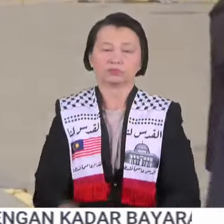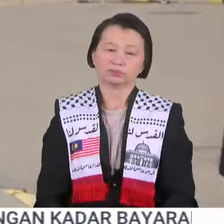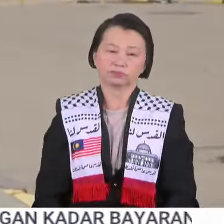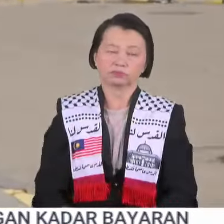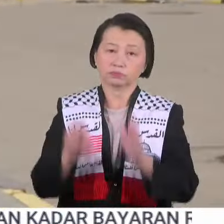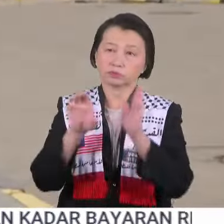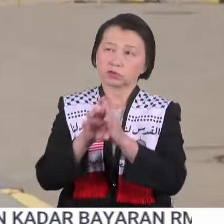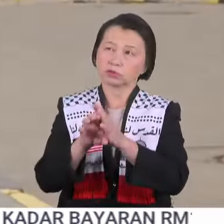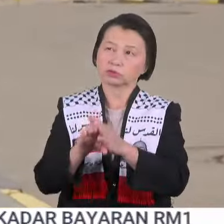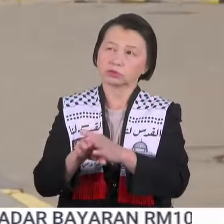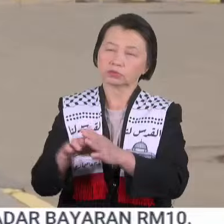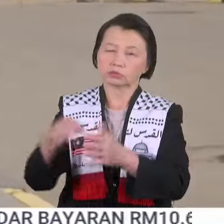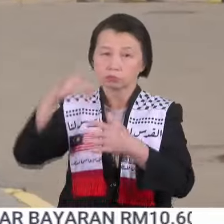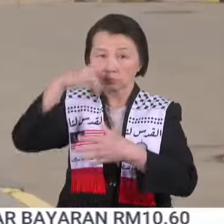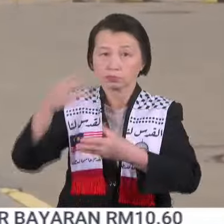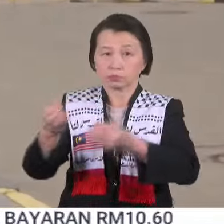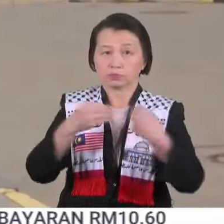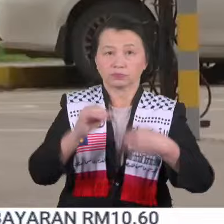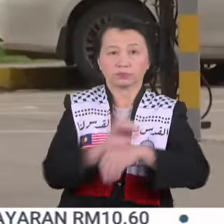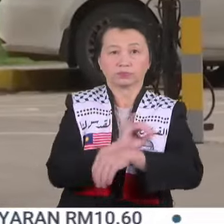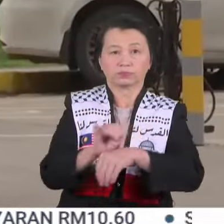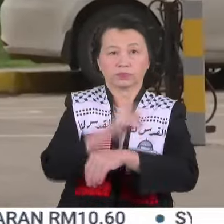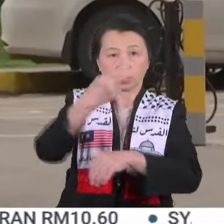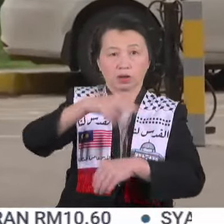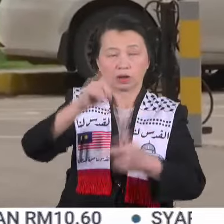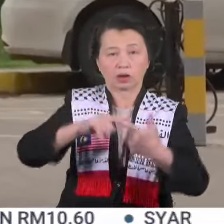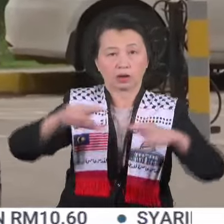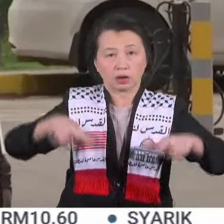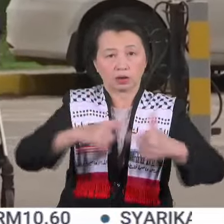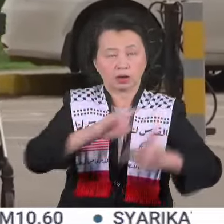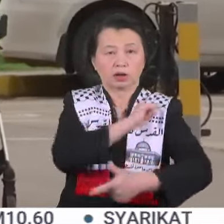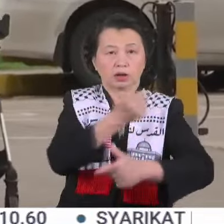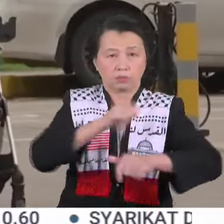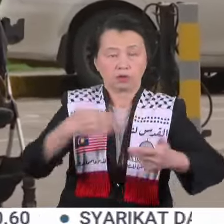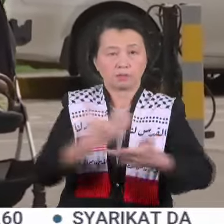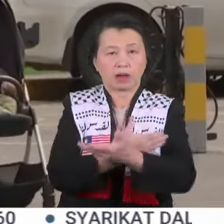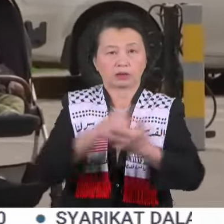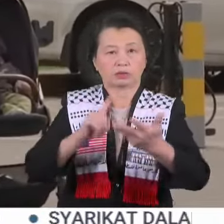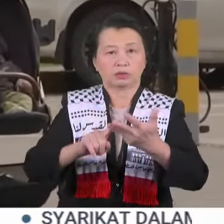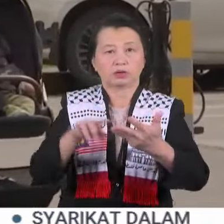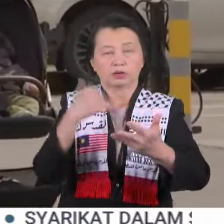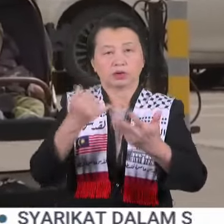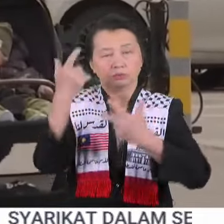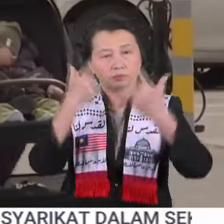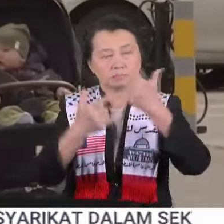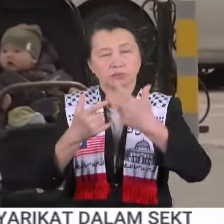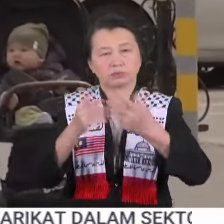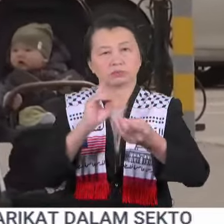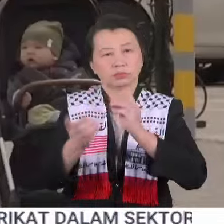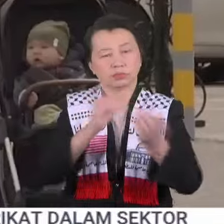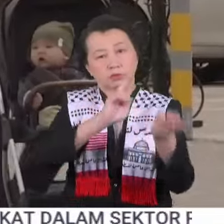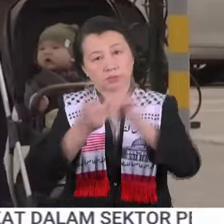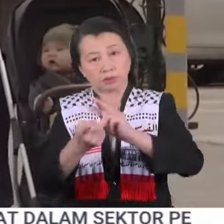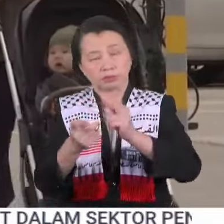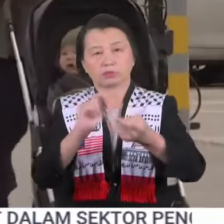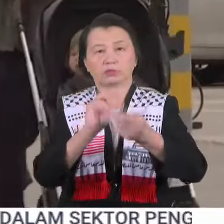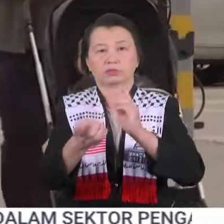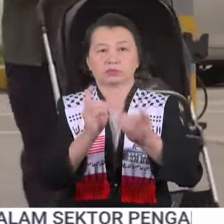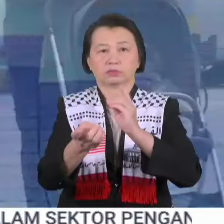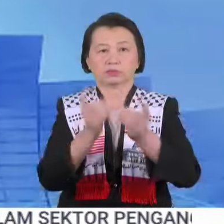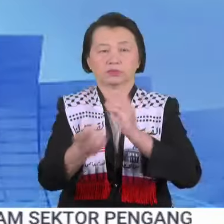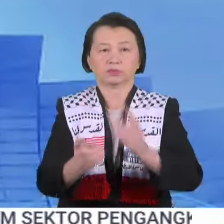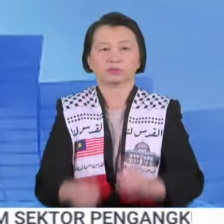Antara yang ditawarkan Kazakhstan, industri halal, pelombongan, tenaga boleh baru TBB serta transformasi digital.